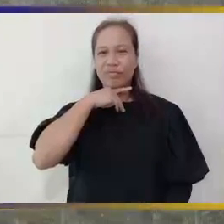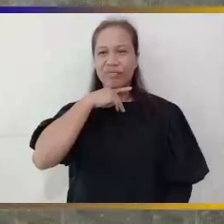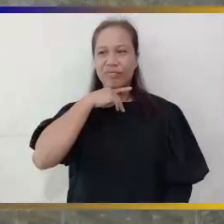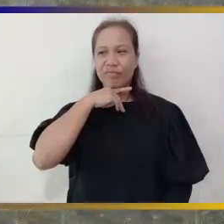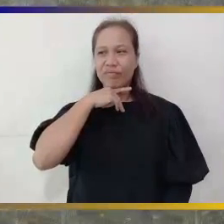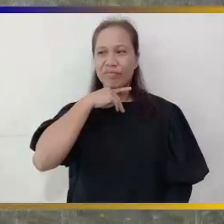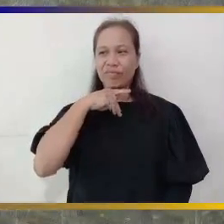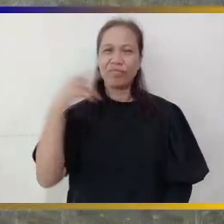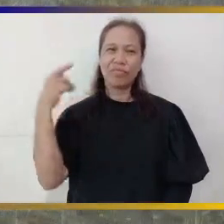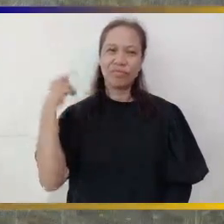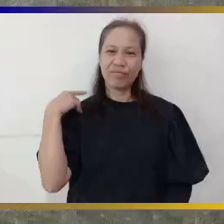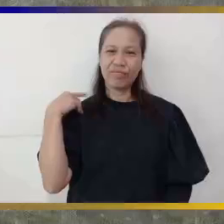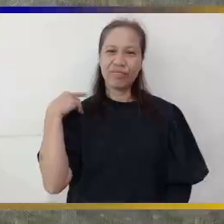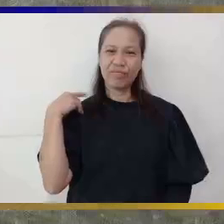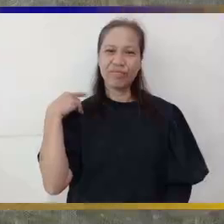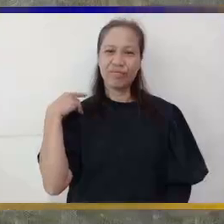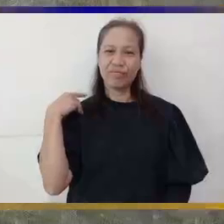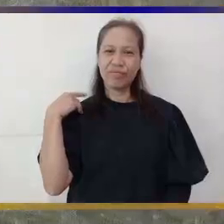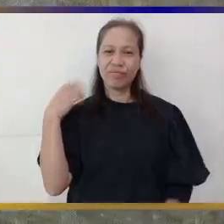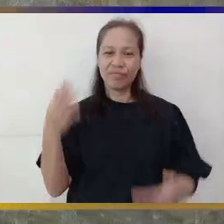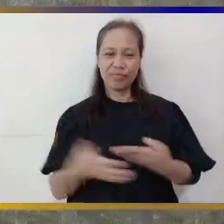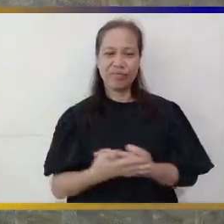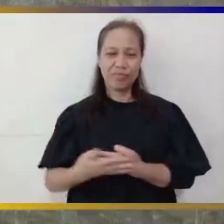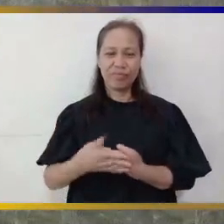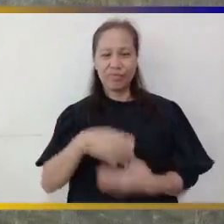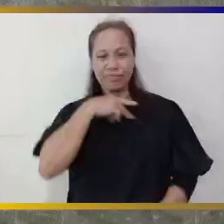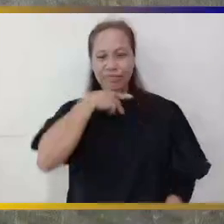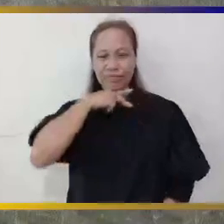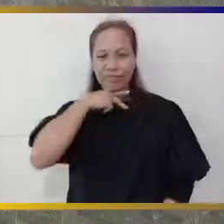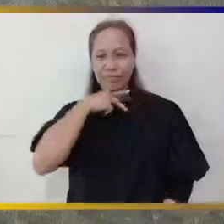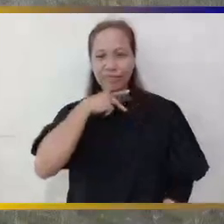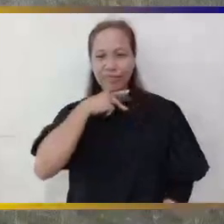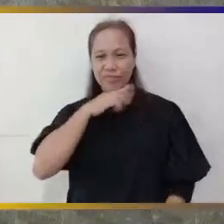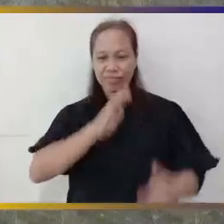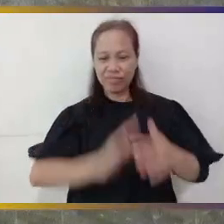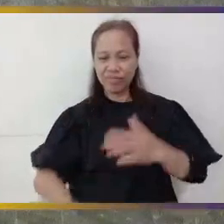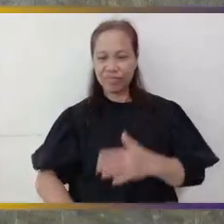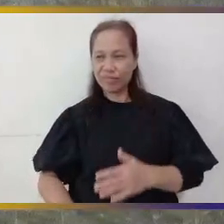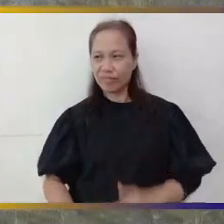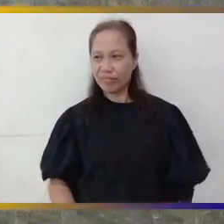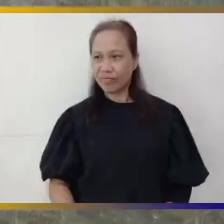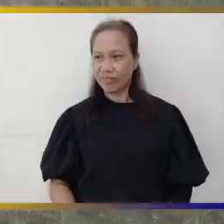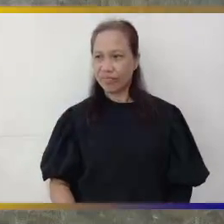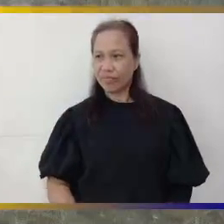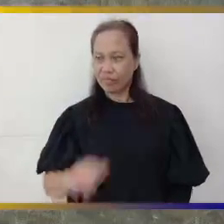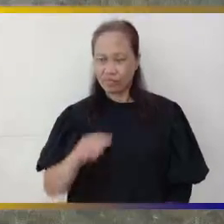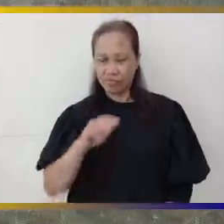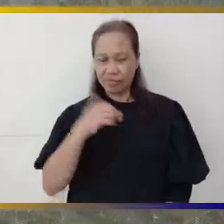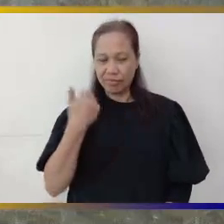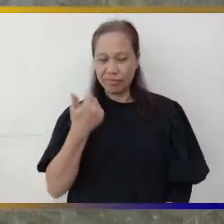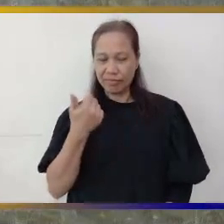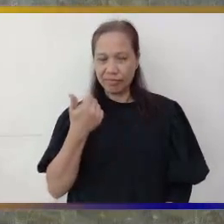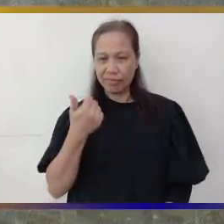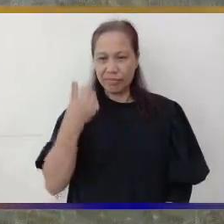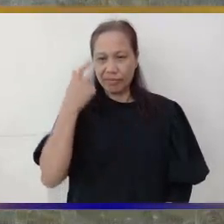anik pag nanganak yung baboy ko kasi yung pang sa